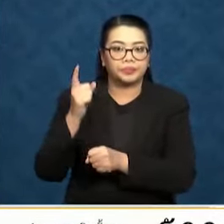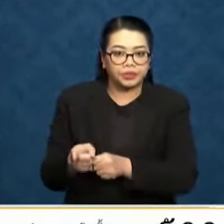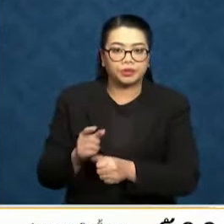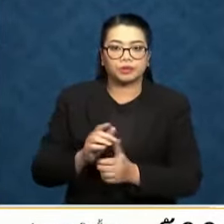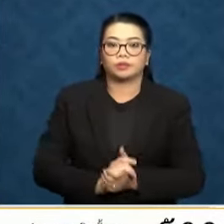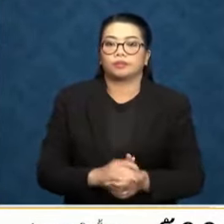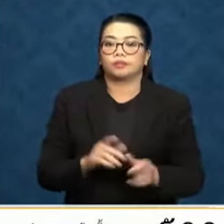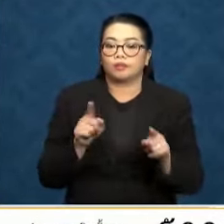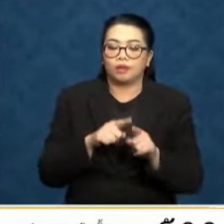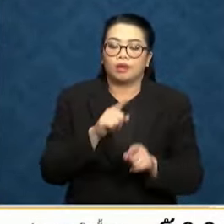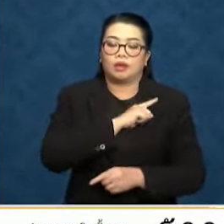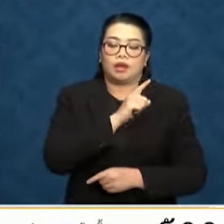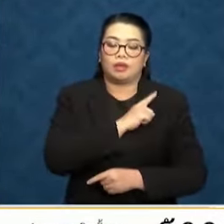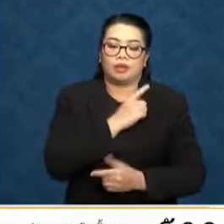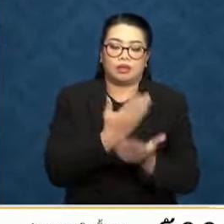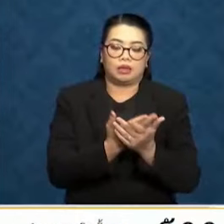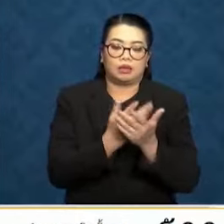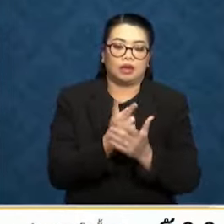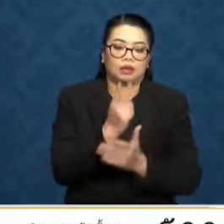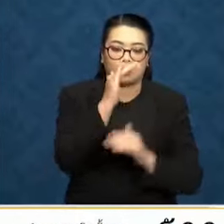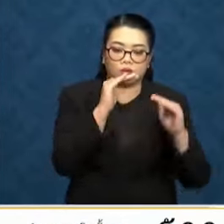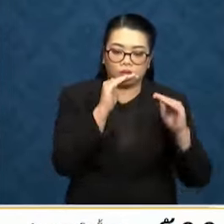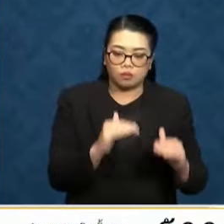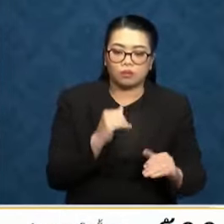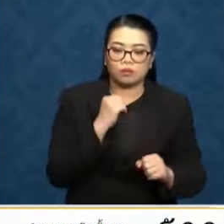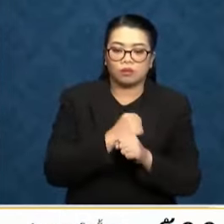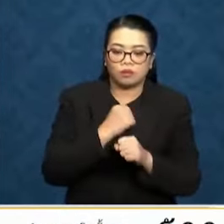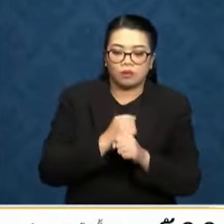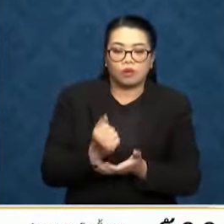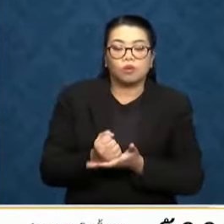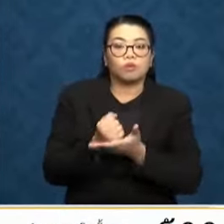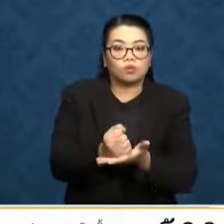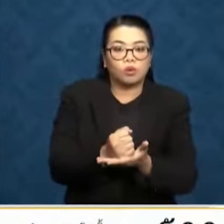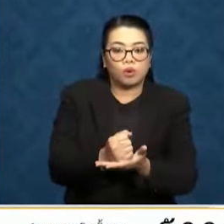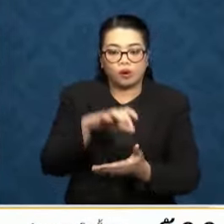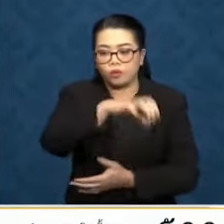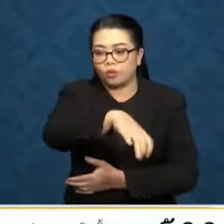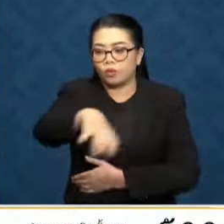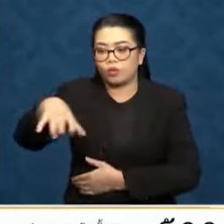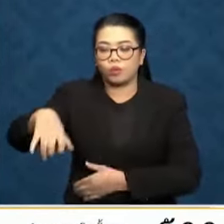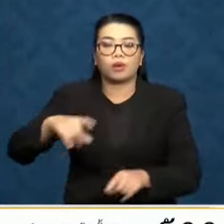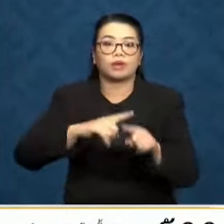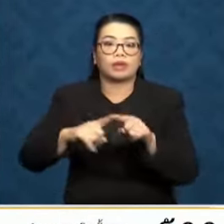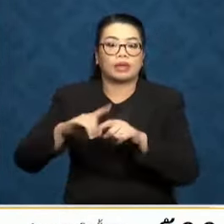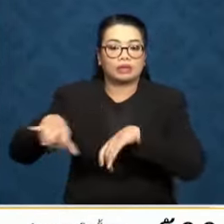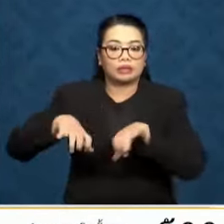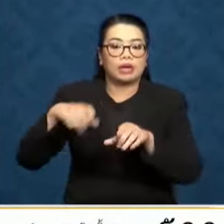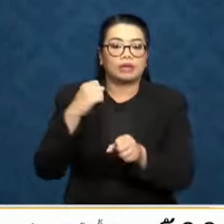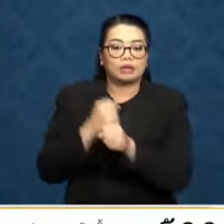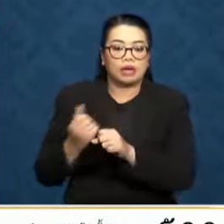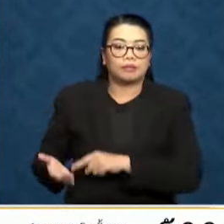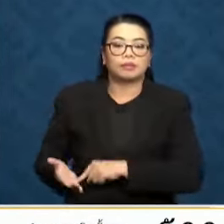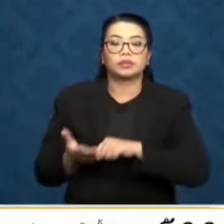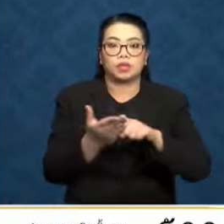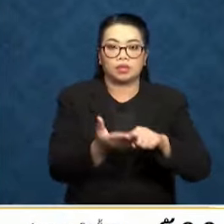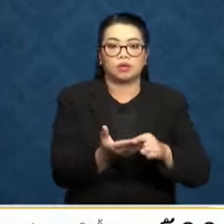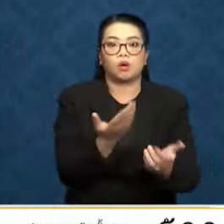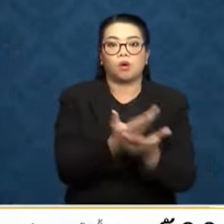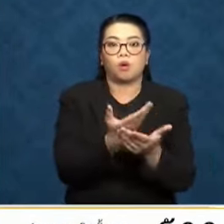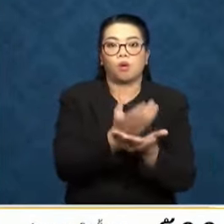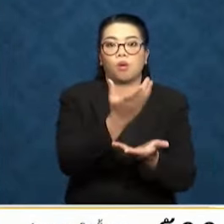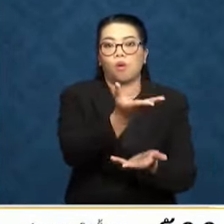การตัดลดงบประมาณให้มาเป็นกำลังสำคัญในการช่วยหน่วยงานต่างๆเนี่ยจัดทำคำของบประมาณ